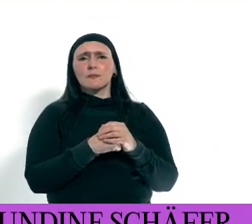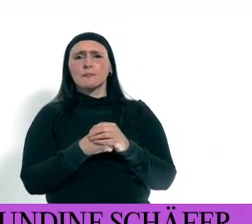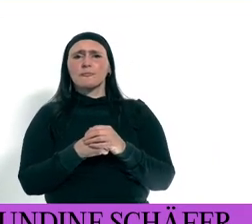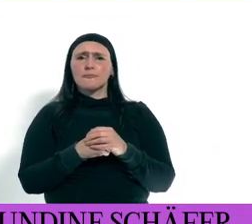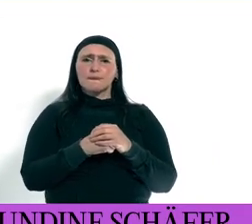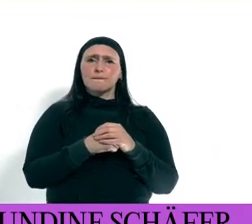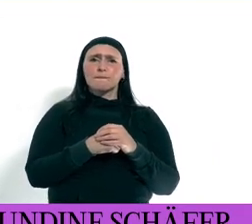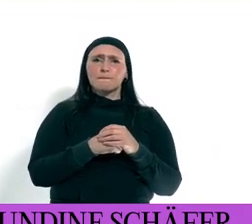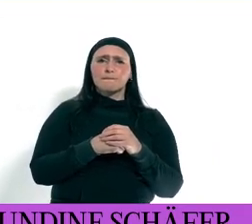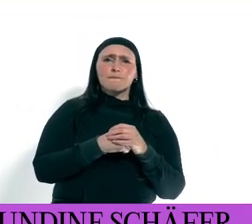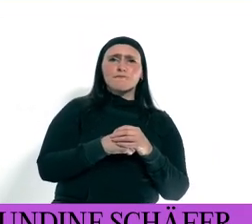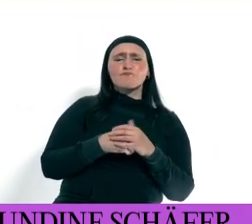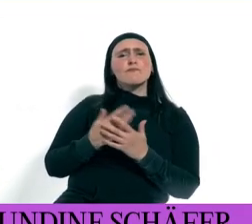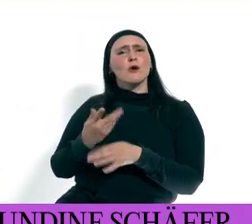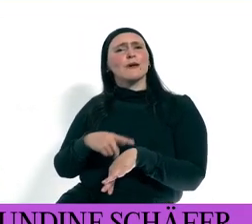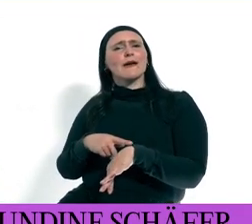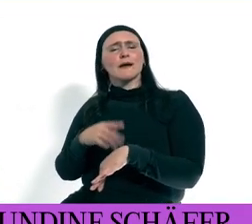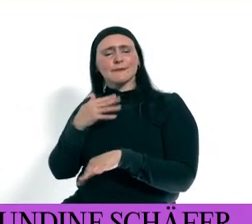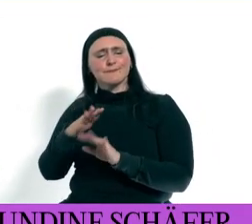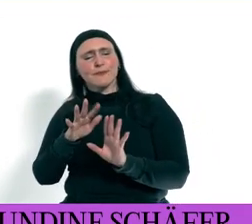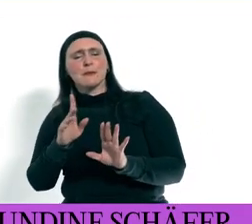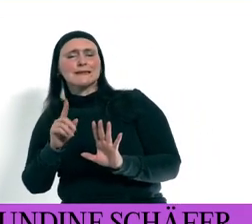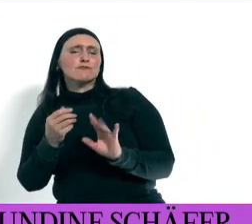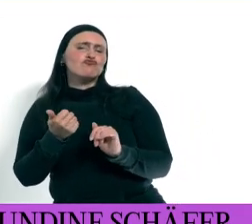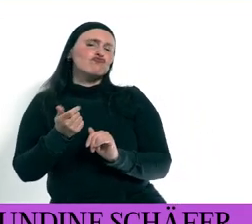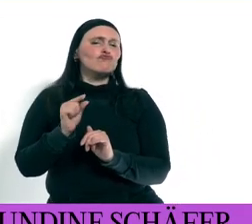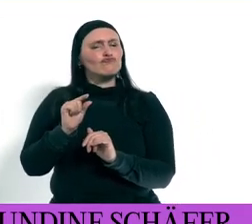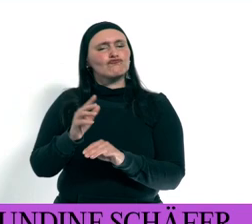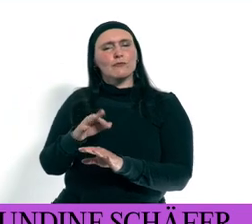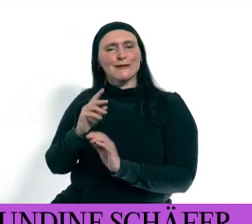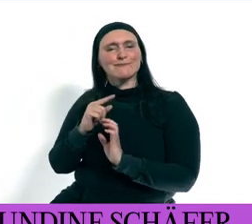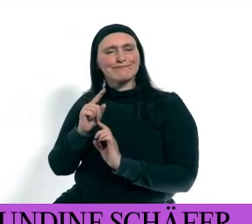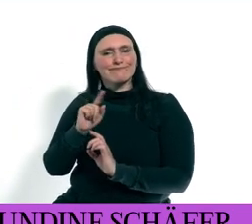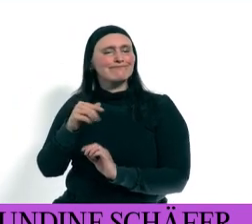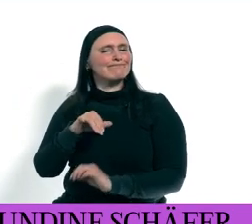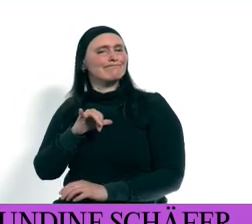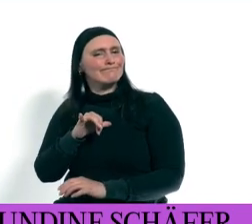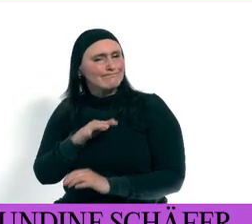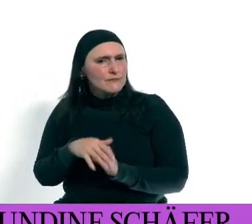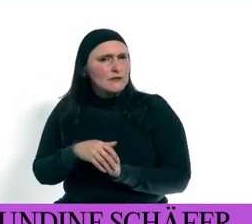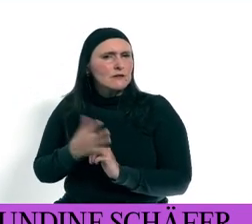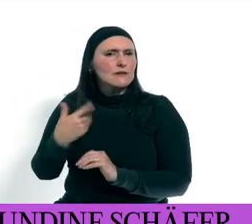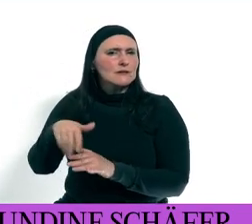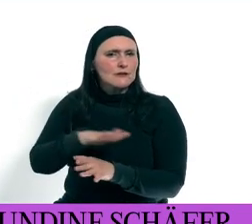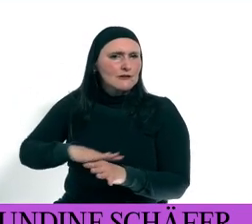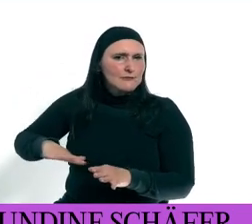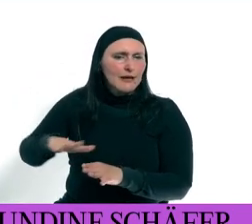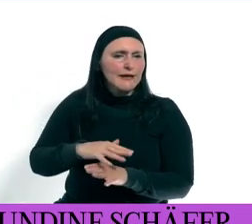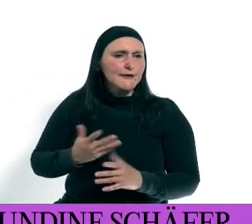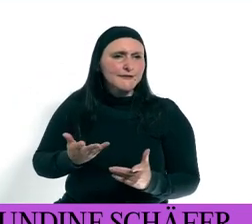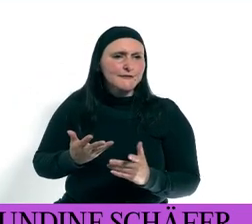Wir haben jetzt nicht mehr sehr viel Zeit, aber ich würde gerne noch einmal fragen wollen, Wie manifestiert sich das